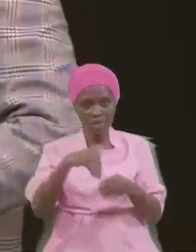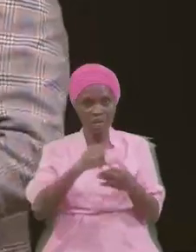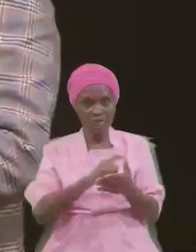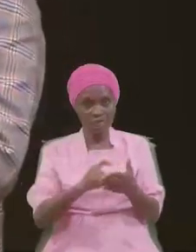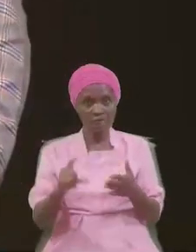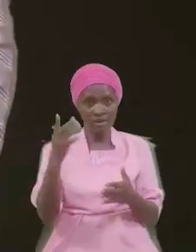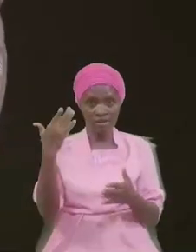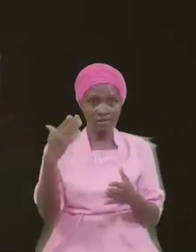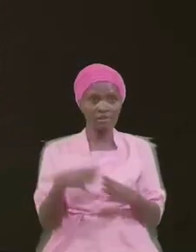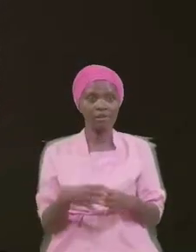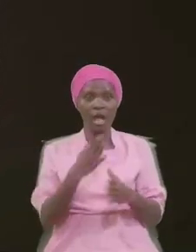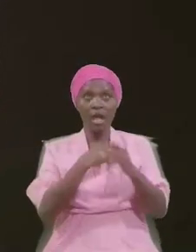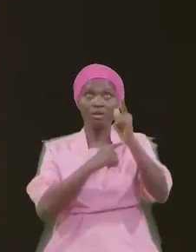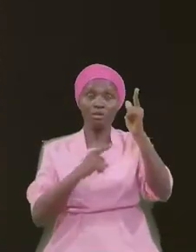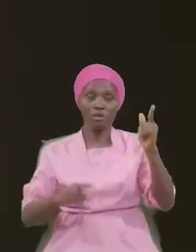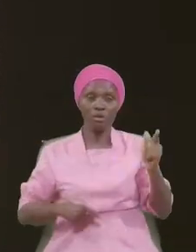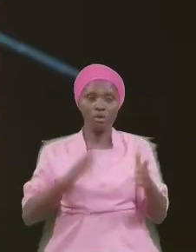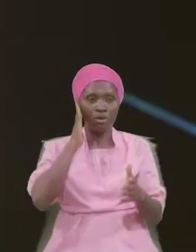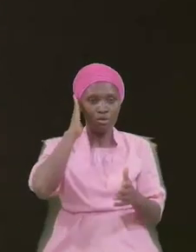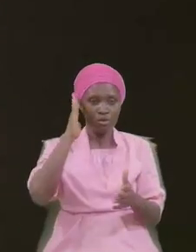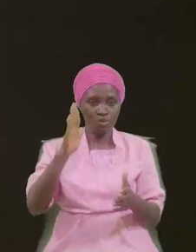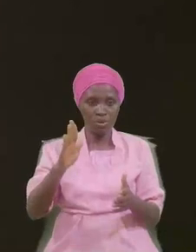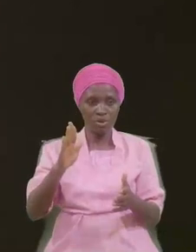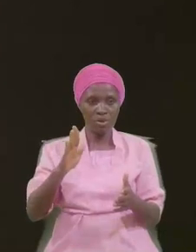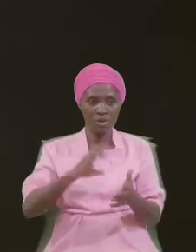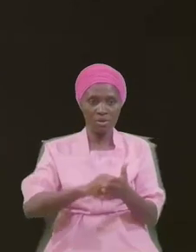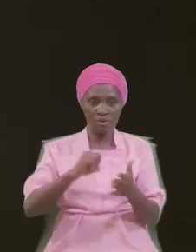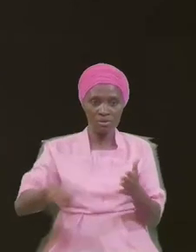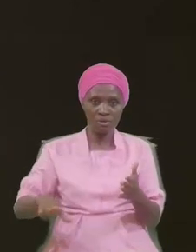15. L'Éternel éloignera de toi